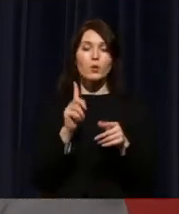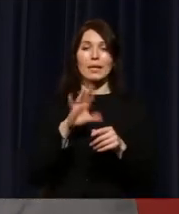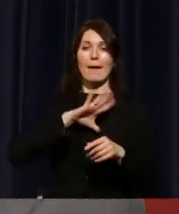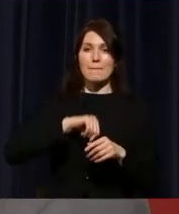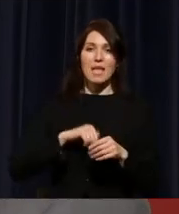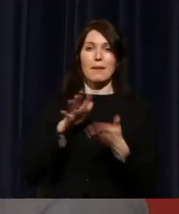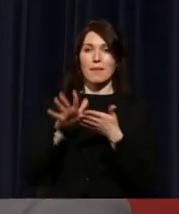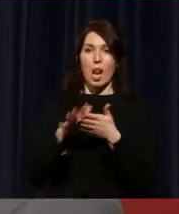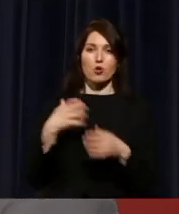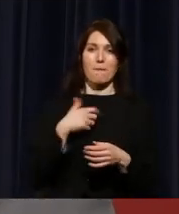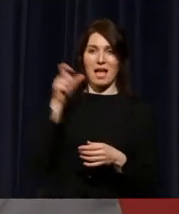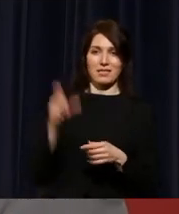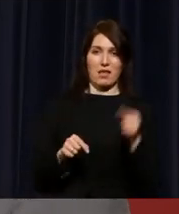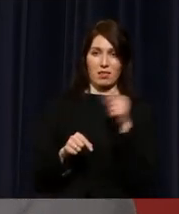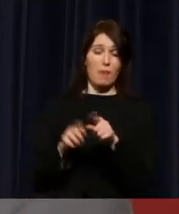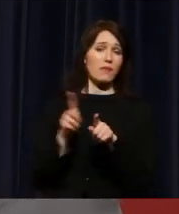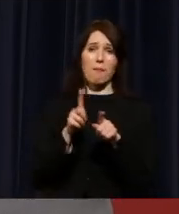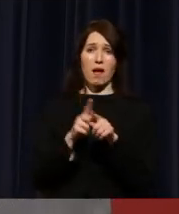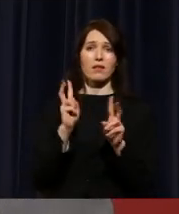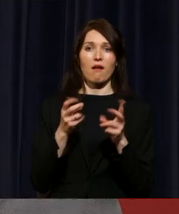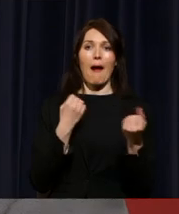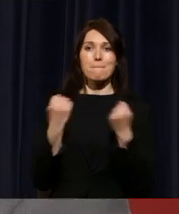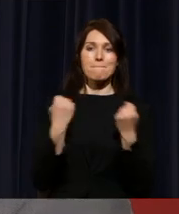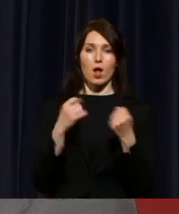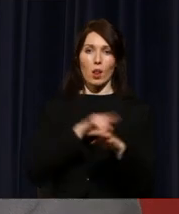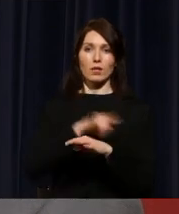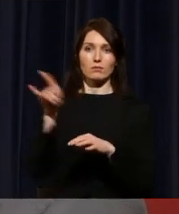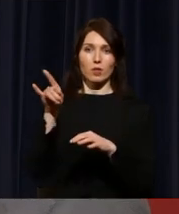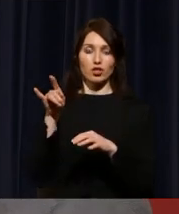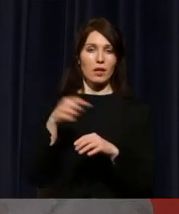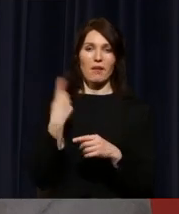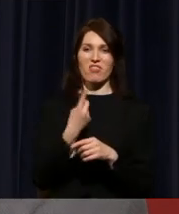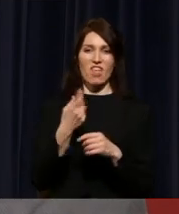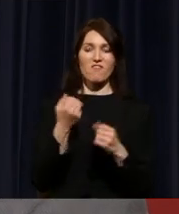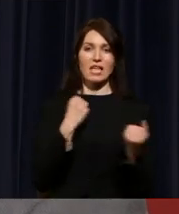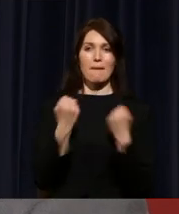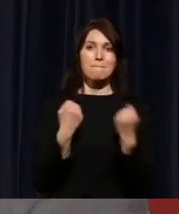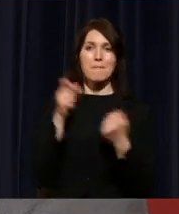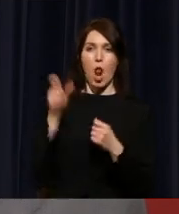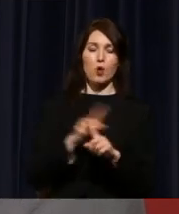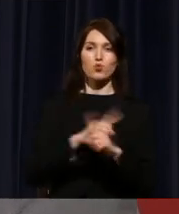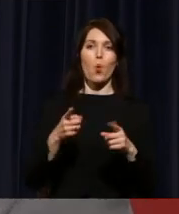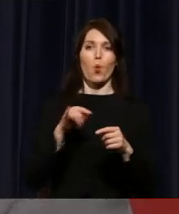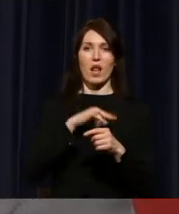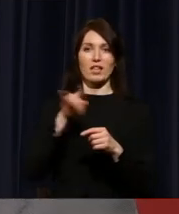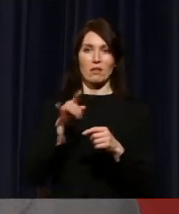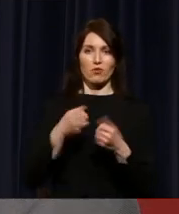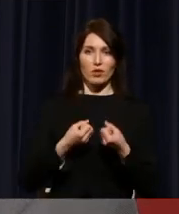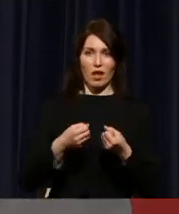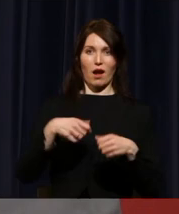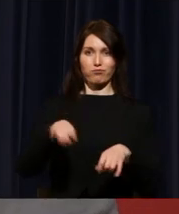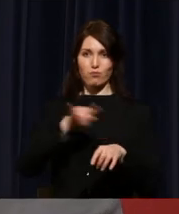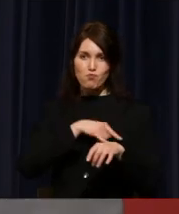uz pacientiem. Nu, tieši tā padās kā ar pilotiem un lidmašīnēm. Ja? Neviens pilots nesāk uzreiz pilotēt, bet